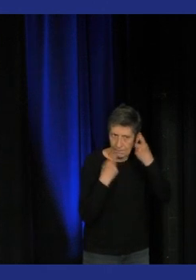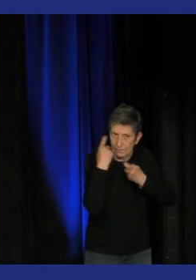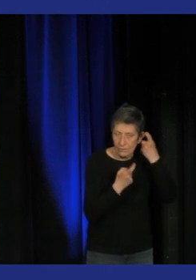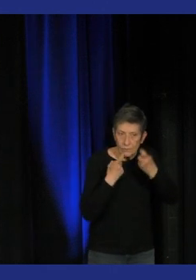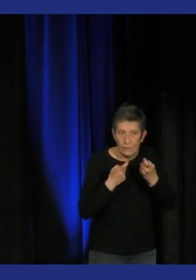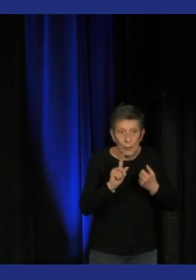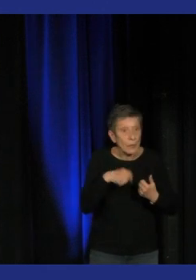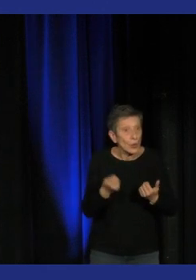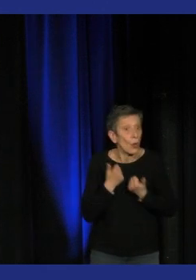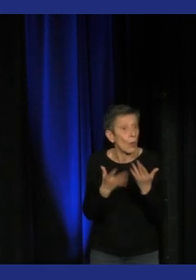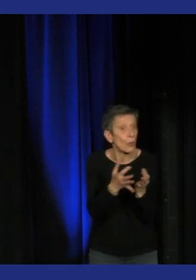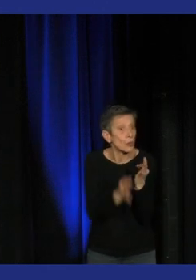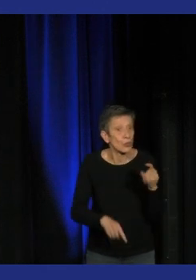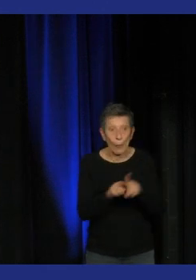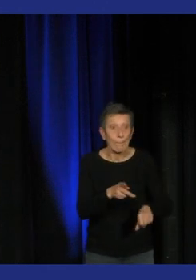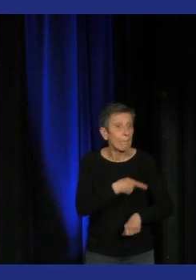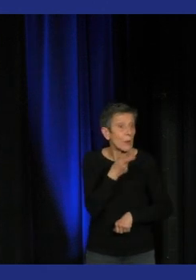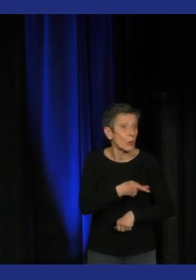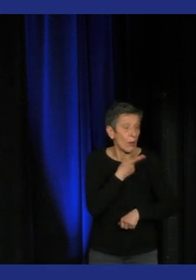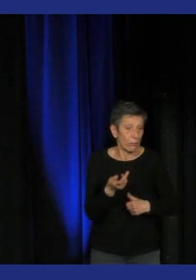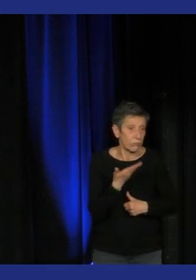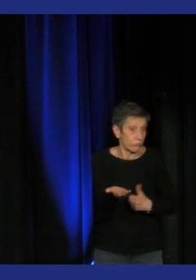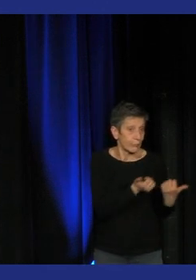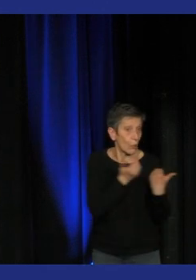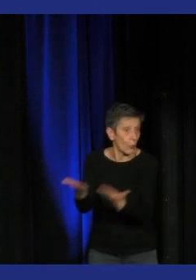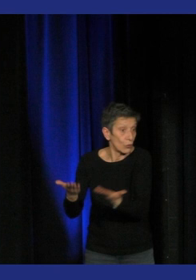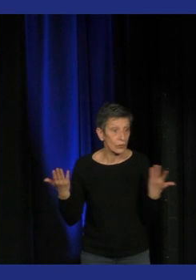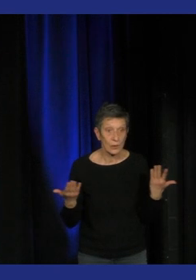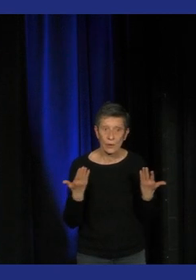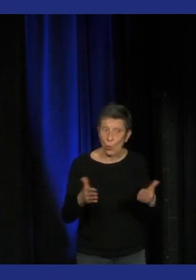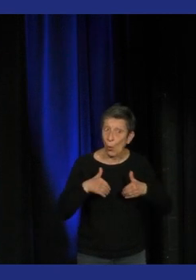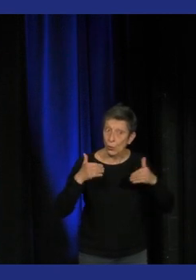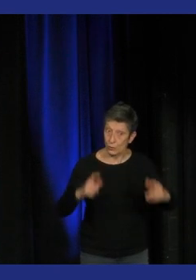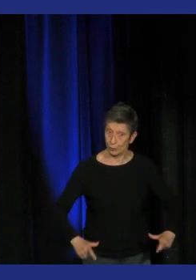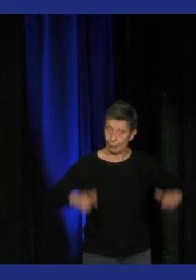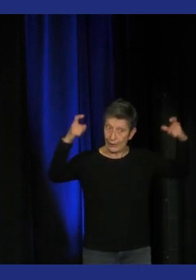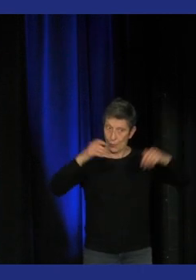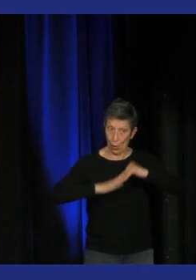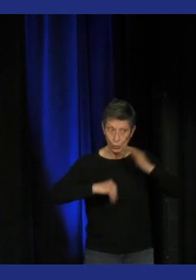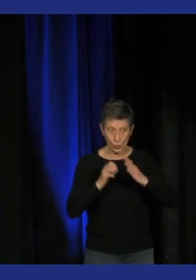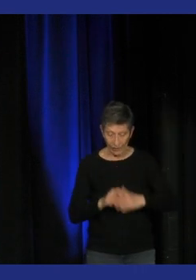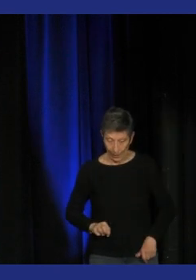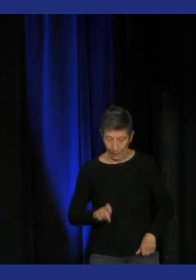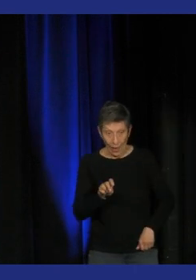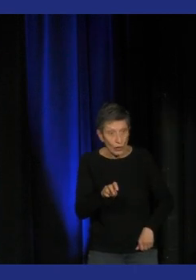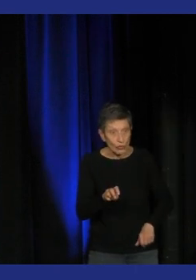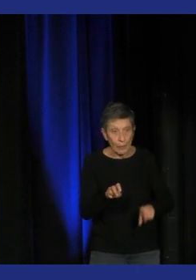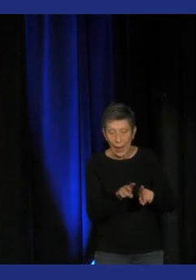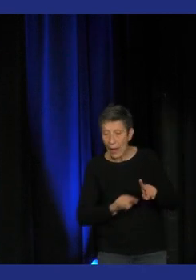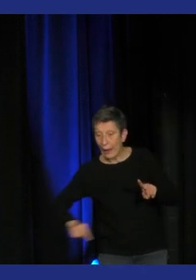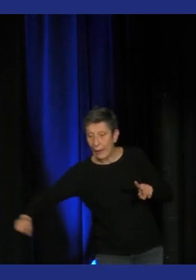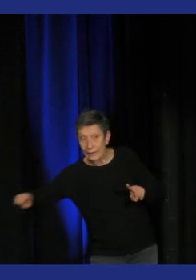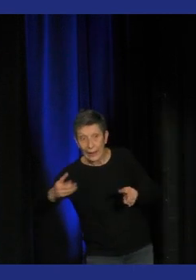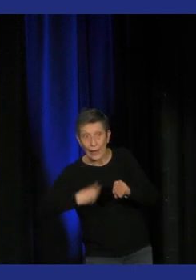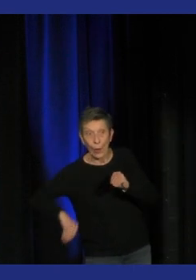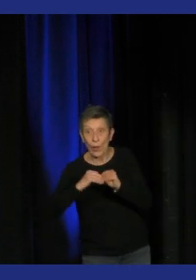faire le médecin. C'est-à-dire qu'on va greffer l'environnement. On va continuer à construire des bâtiments avec des marches. Mais alors derrière le bâtiment, on va greffer